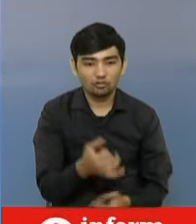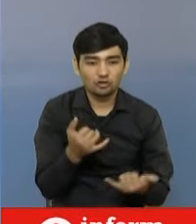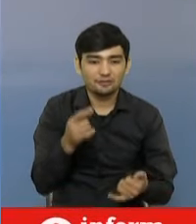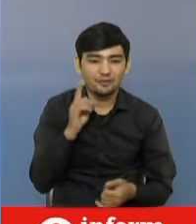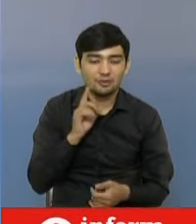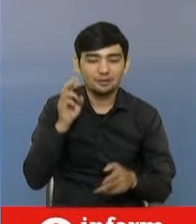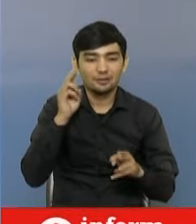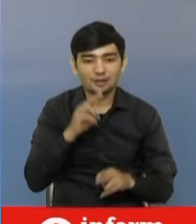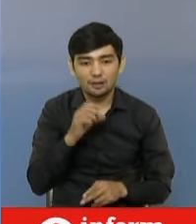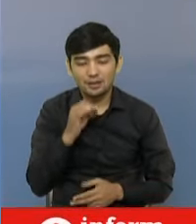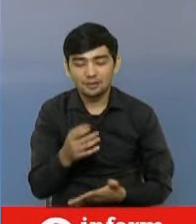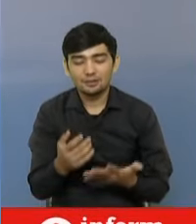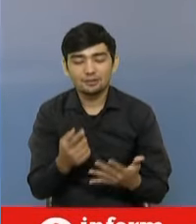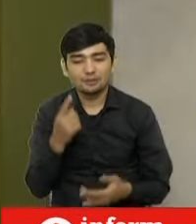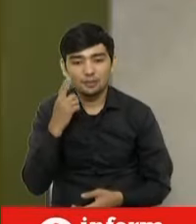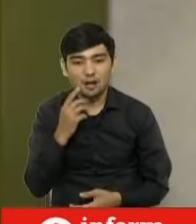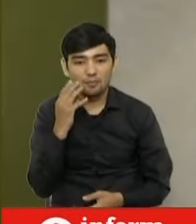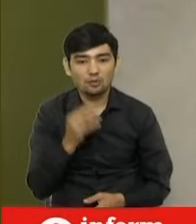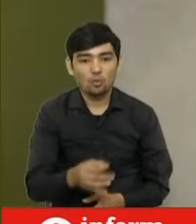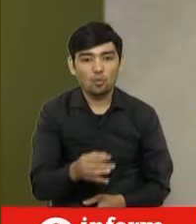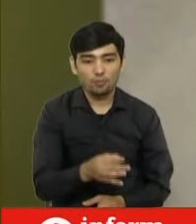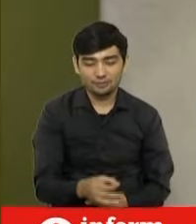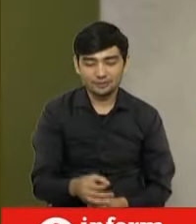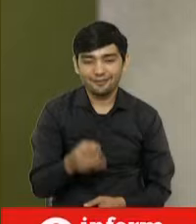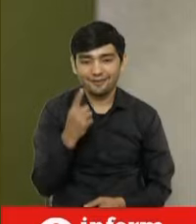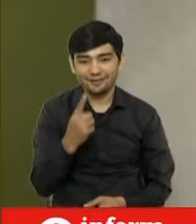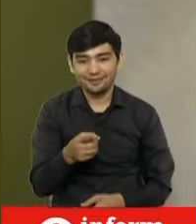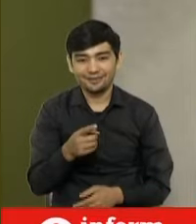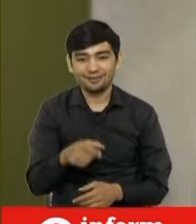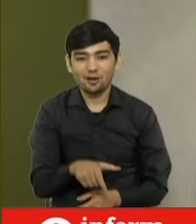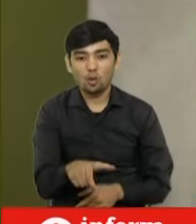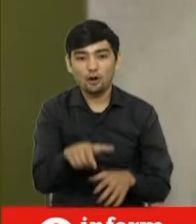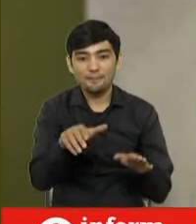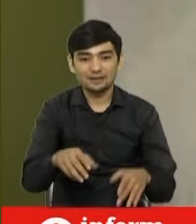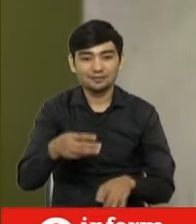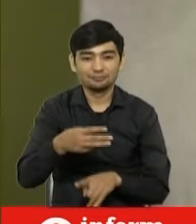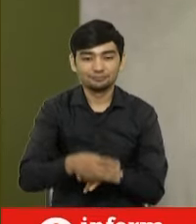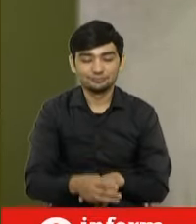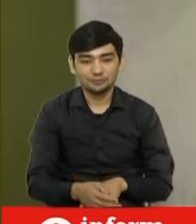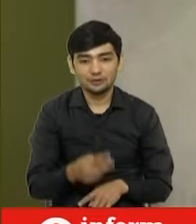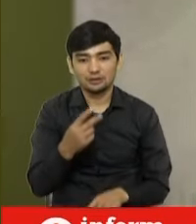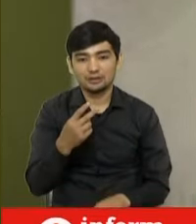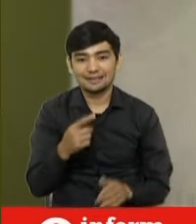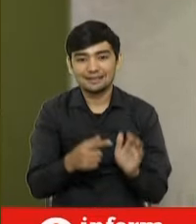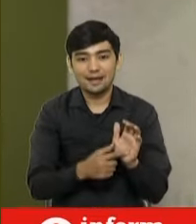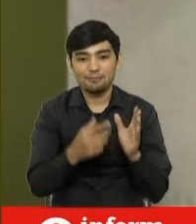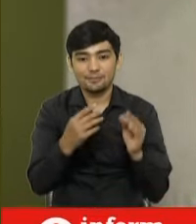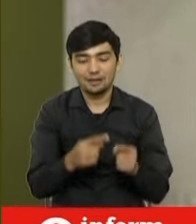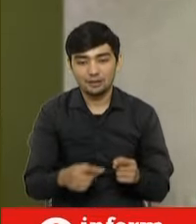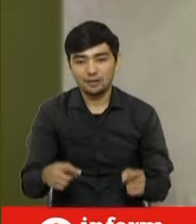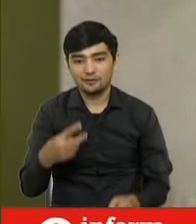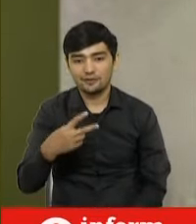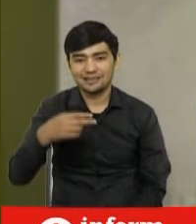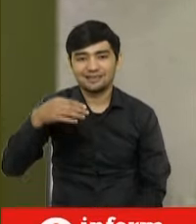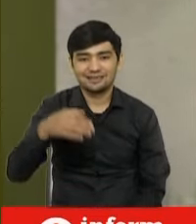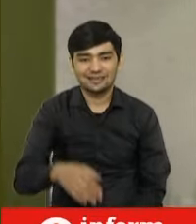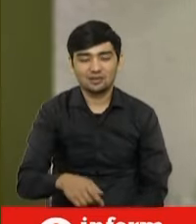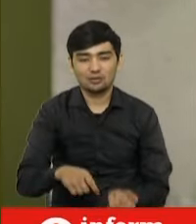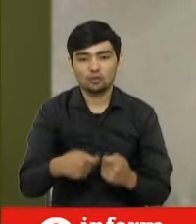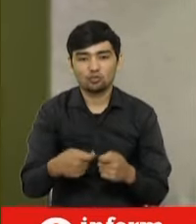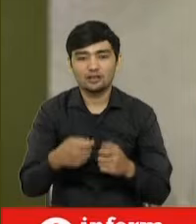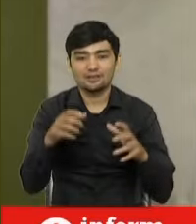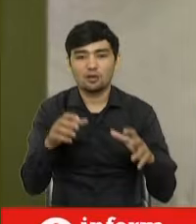белгісіз. Белгілісі, Алматы облысындағы бір ғана тас жолдың бойына қойылған құрылғы 7 күн ішінде 20 мың заң бұзушылықты